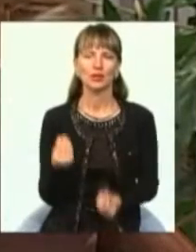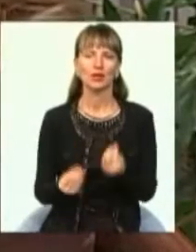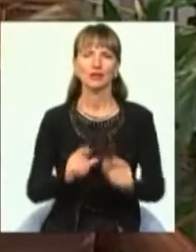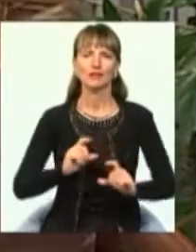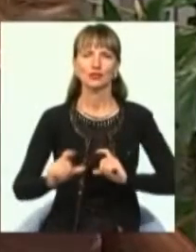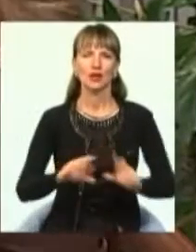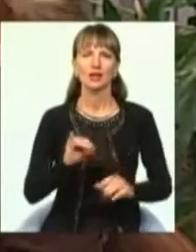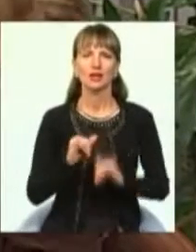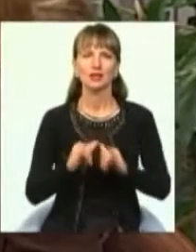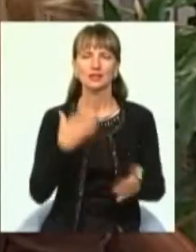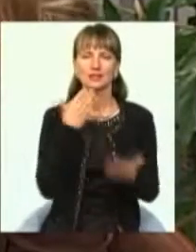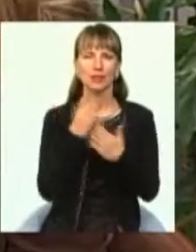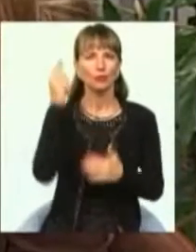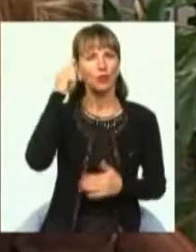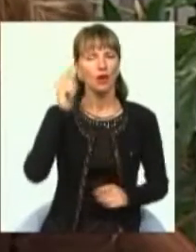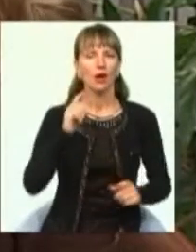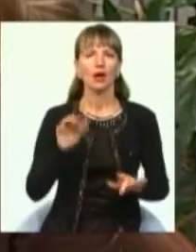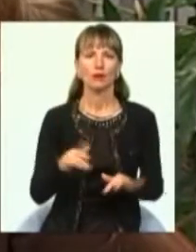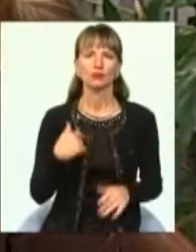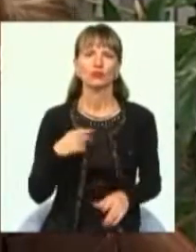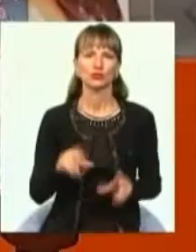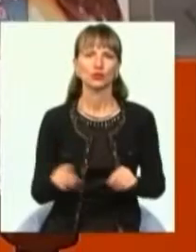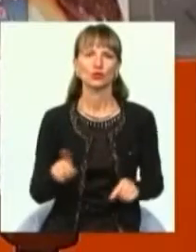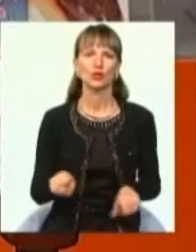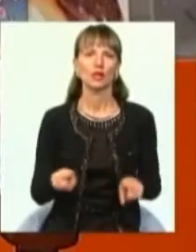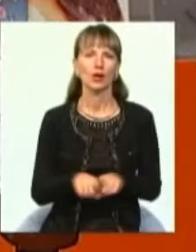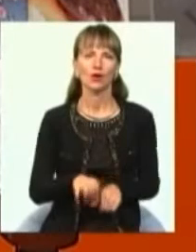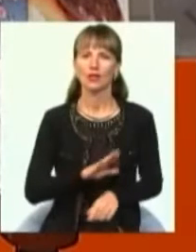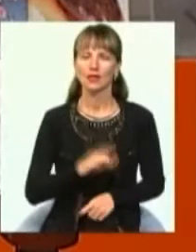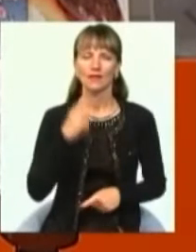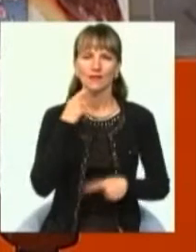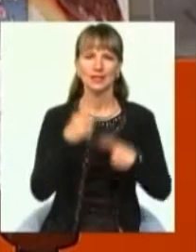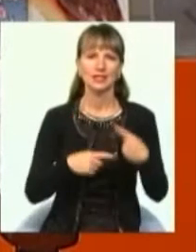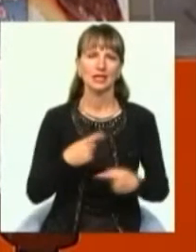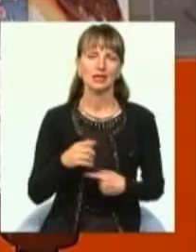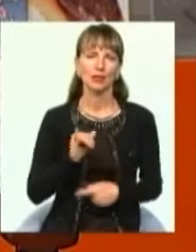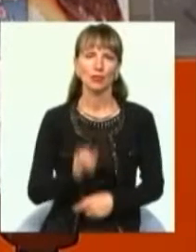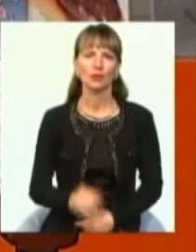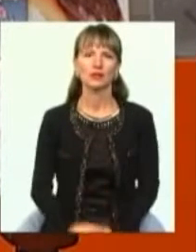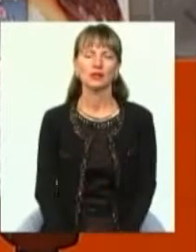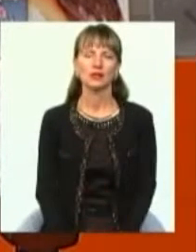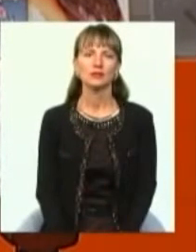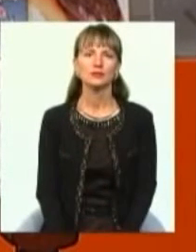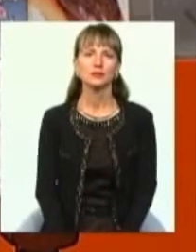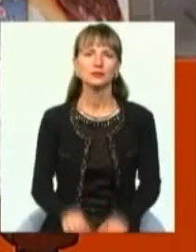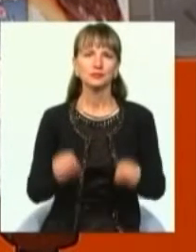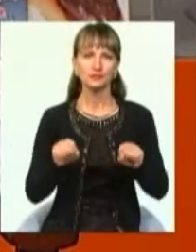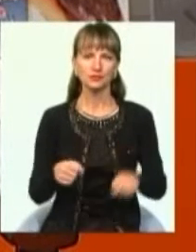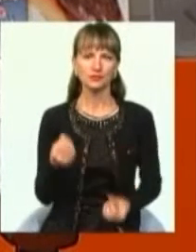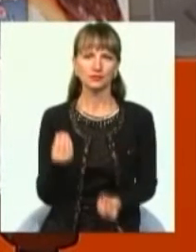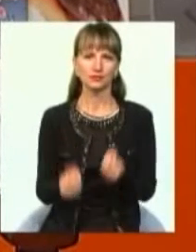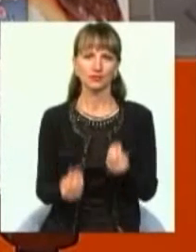розвивати свій мозок, тож комп'ютер, я вважаю, що також не завжди поганий. Можна, в принципі, грати